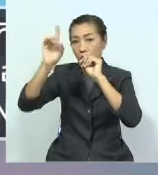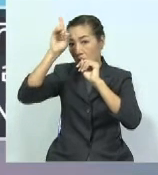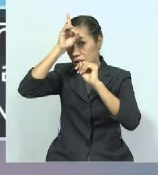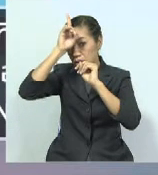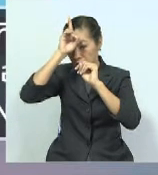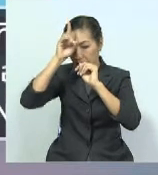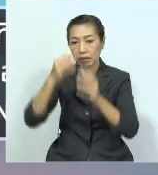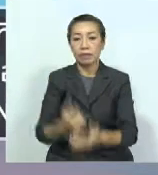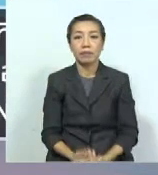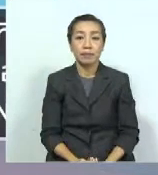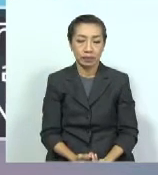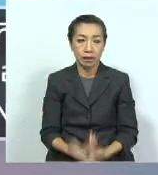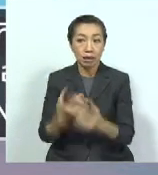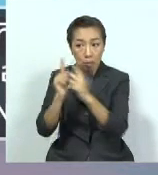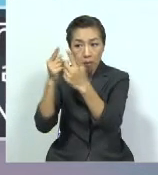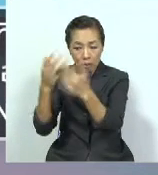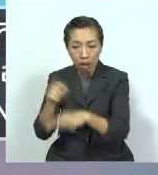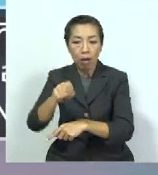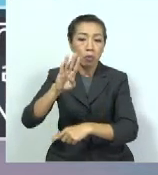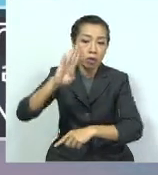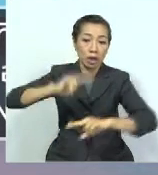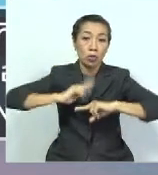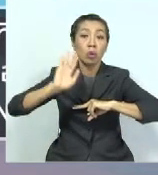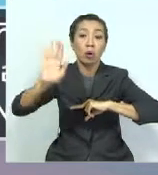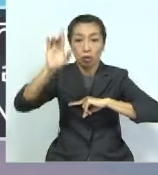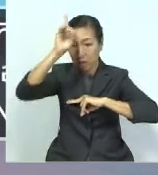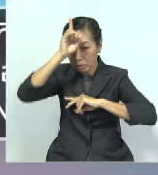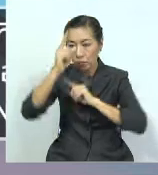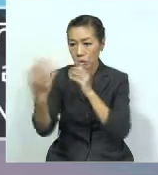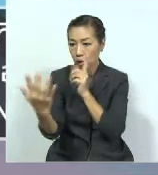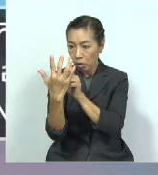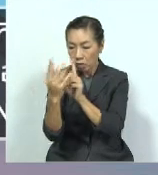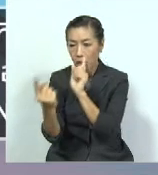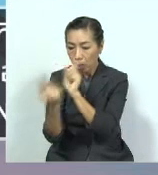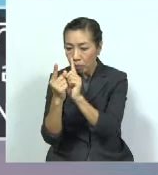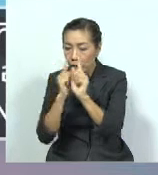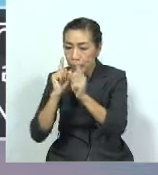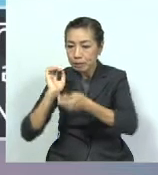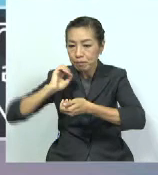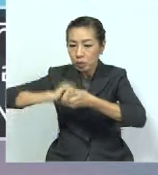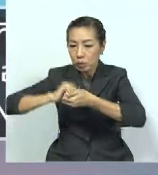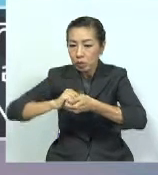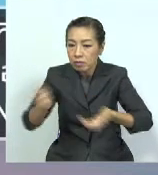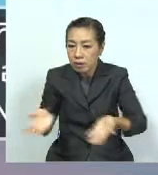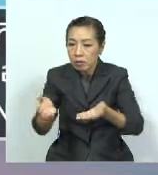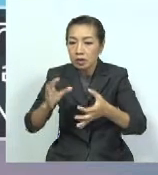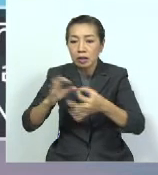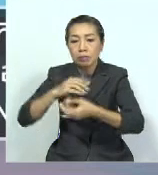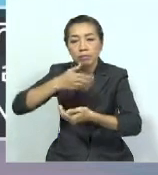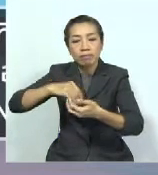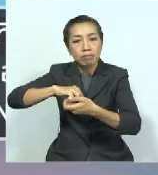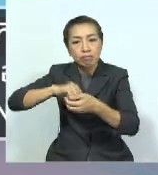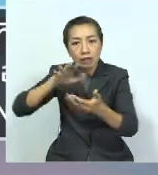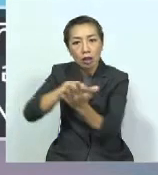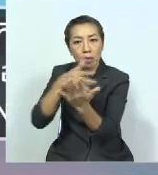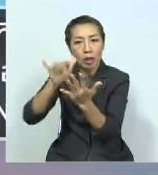พันธ์สาธารณรัฐเยอรมนีรวมทั้งภาคเอกชนของเยอรมนีเพื่อพัฒนาความสัมพันธ์ไปสู่ความเป็นหุ้นส่วนทางยุทธศ